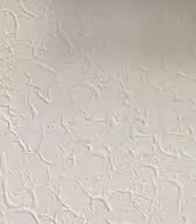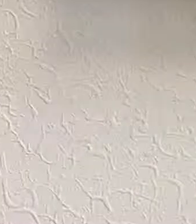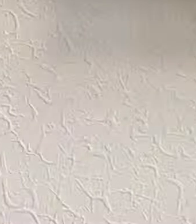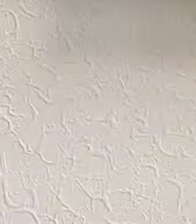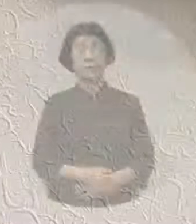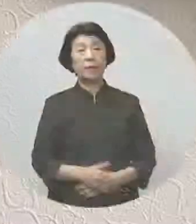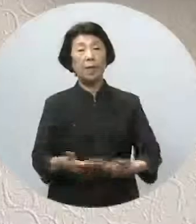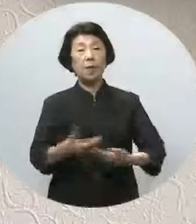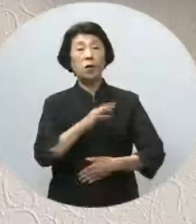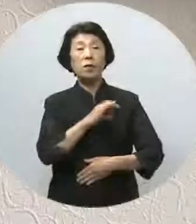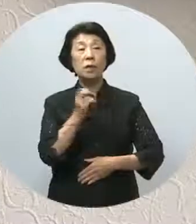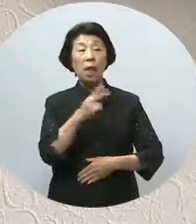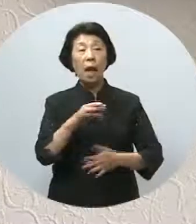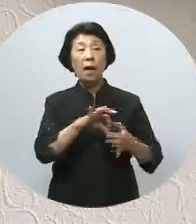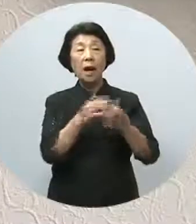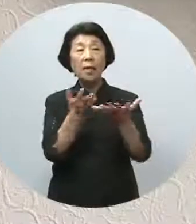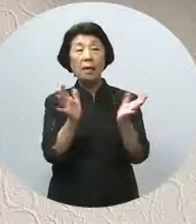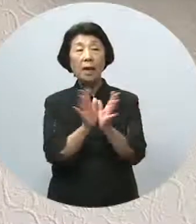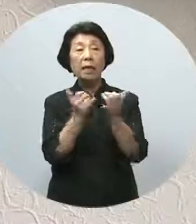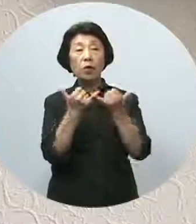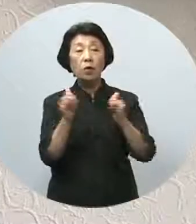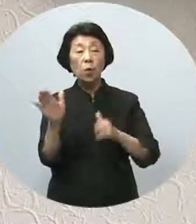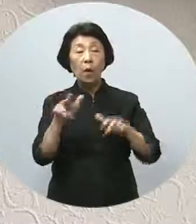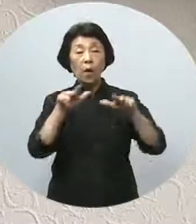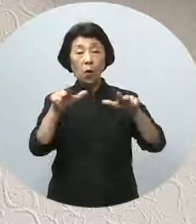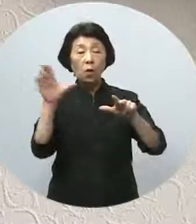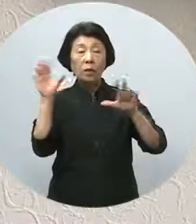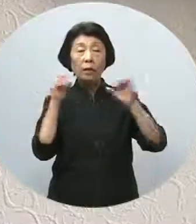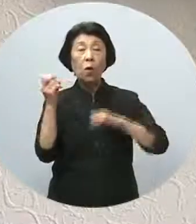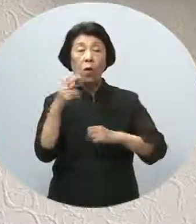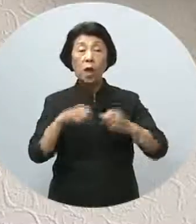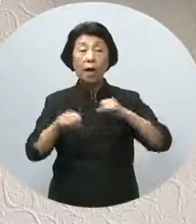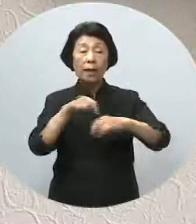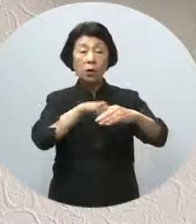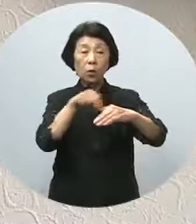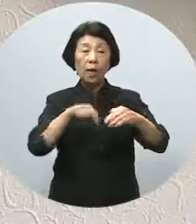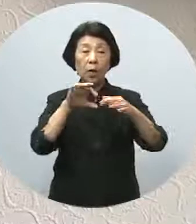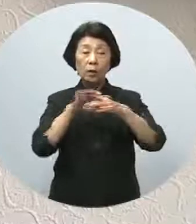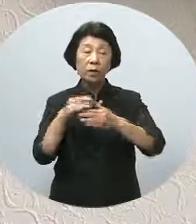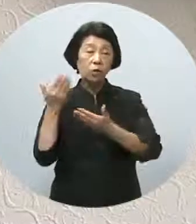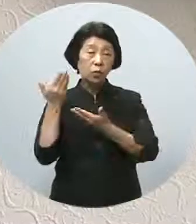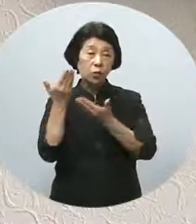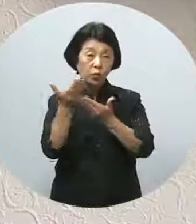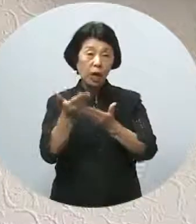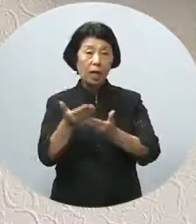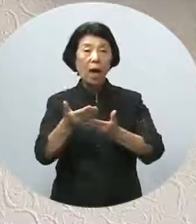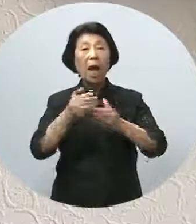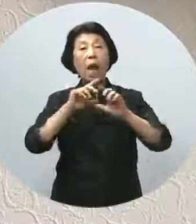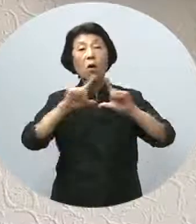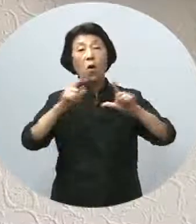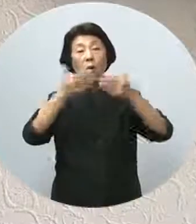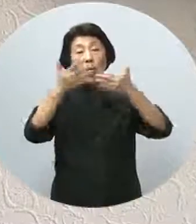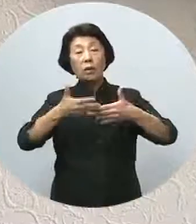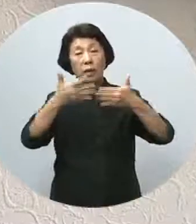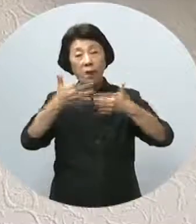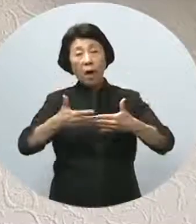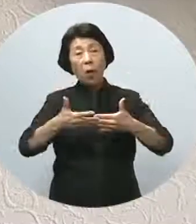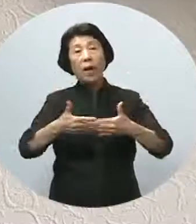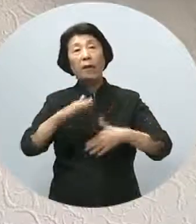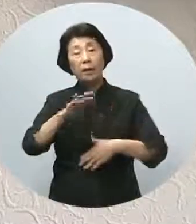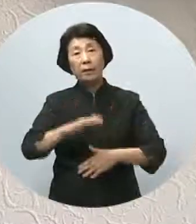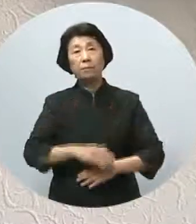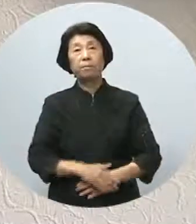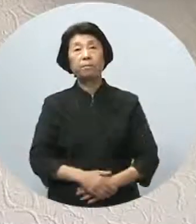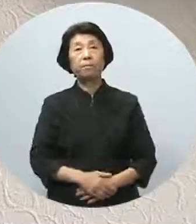茅野署くんや関連団体の方から行政情報や活動内容について伺う広報ふじさわ tbのコーナー